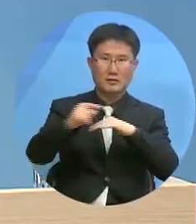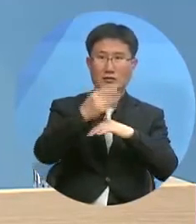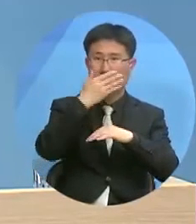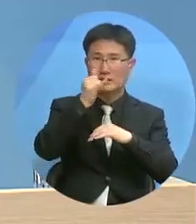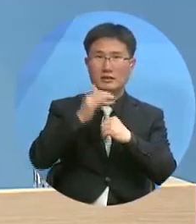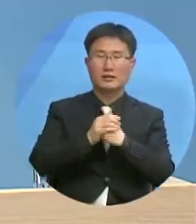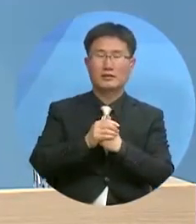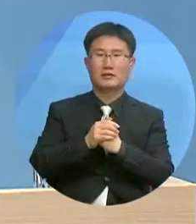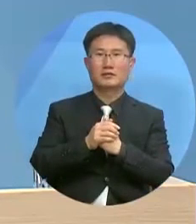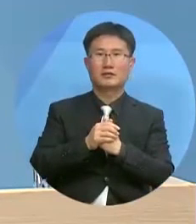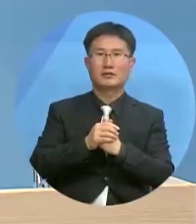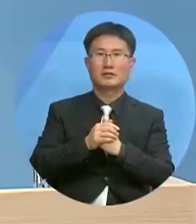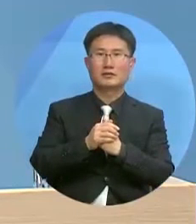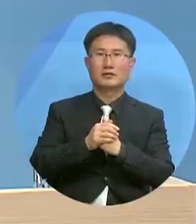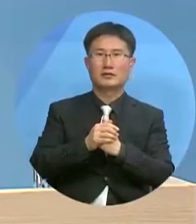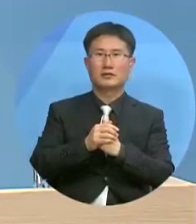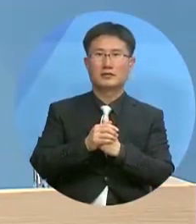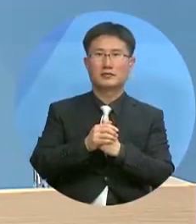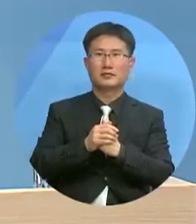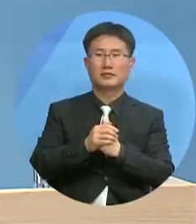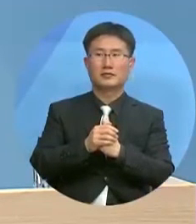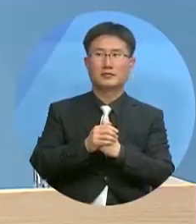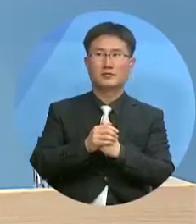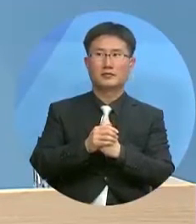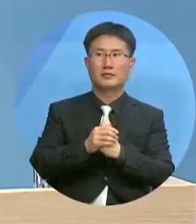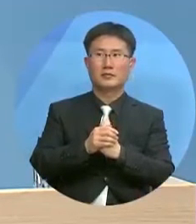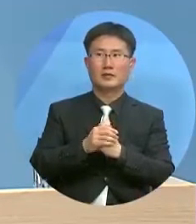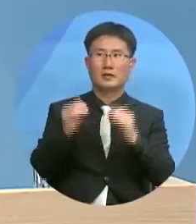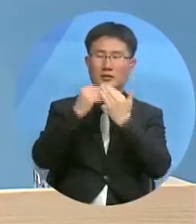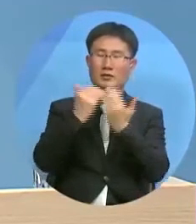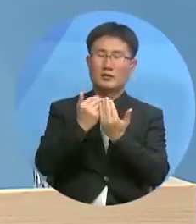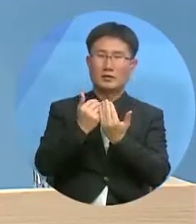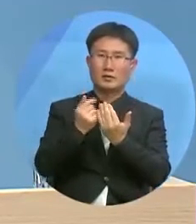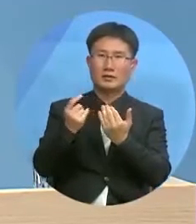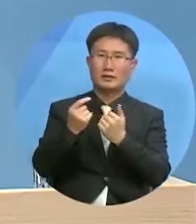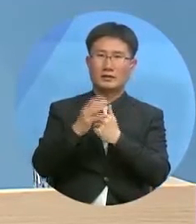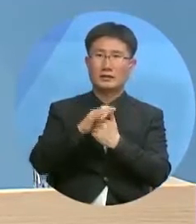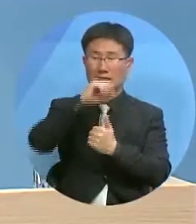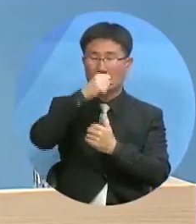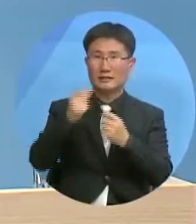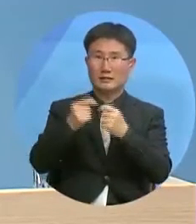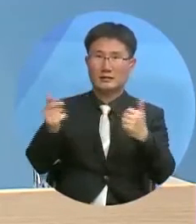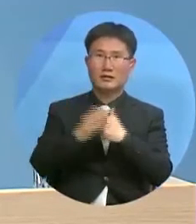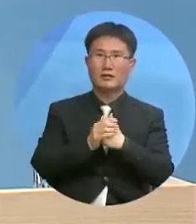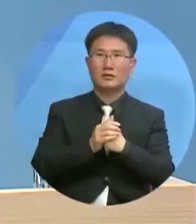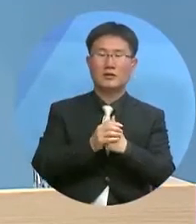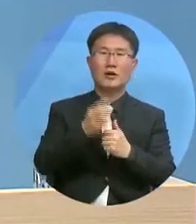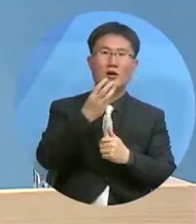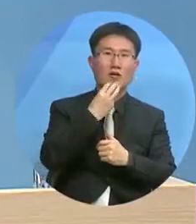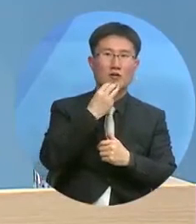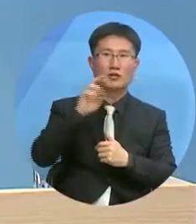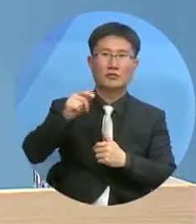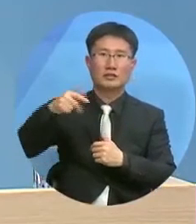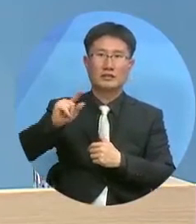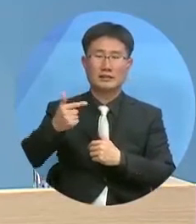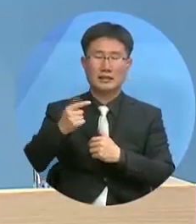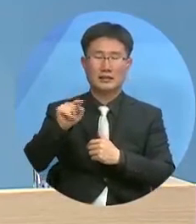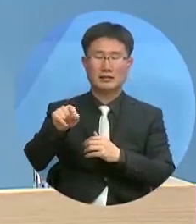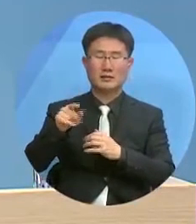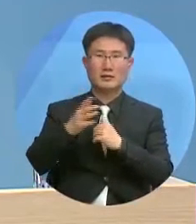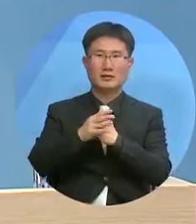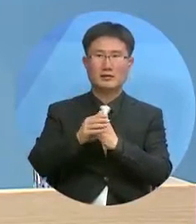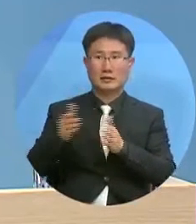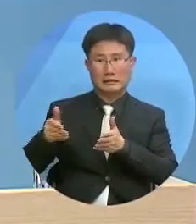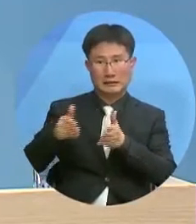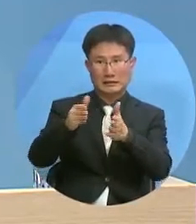통해서 총액 사업비가 증가되고, 그렇게 되면 늘어난 재원으로 서울 문산 고속도로가 터널 또는